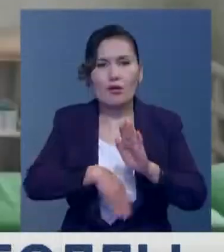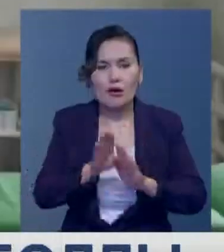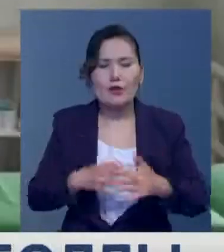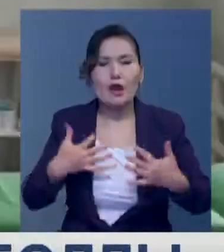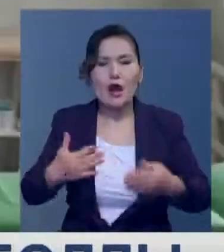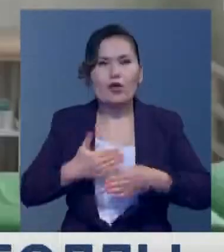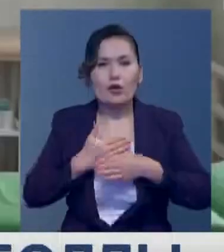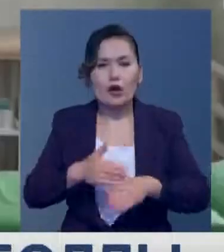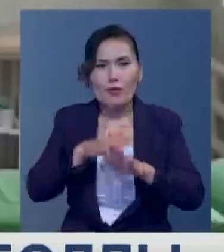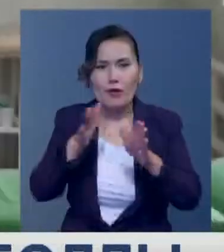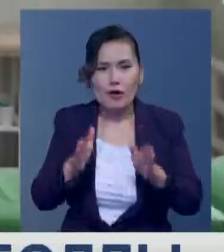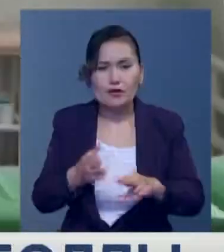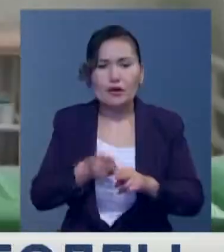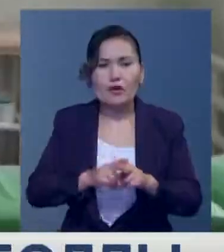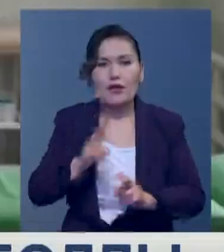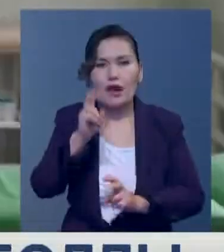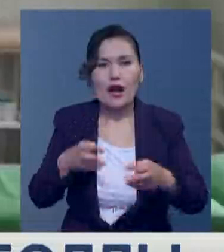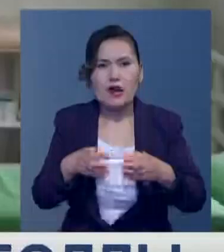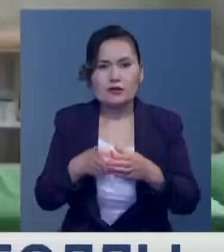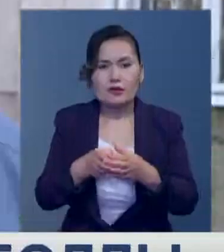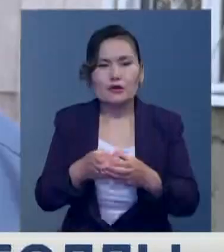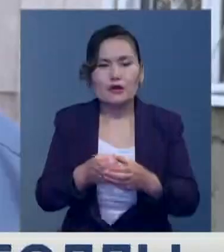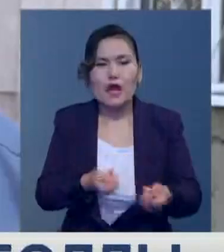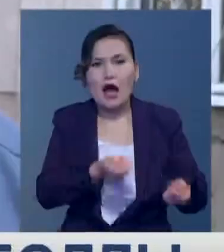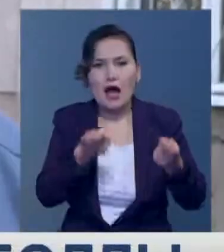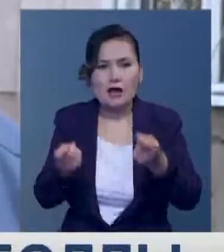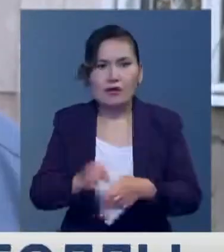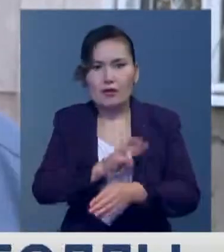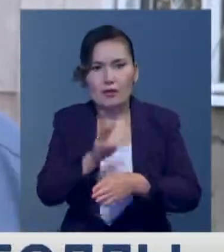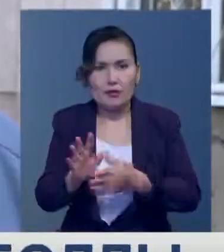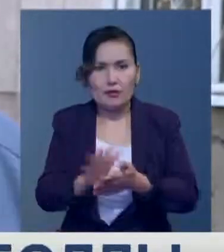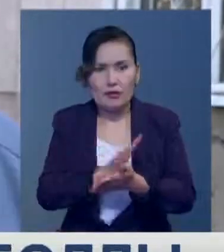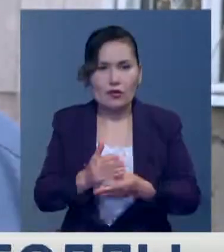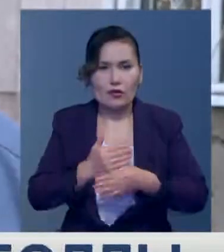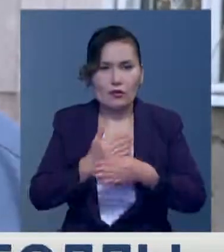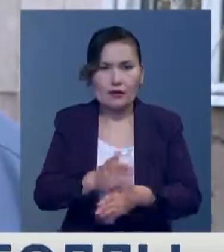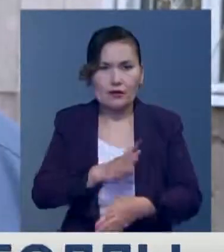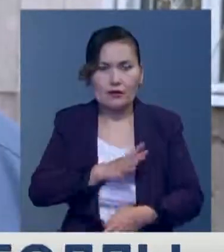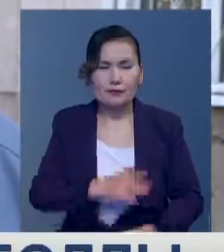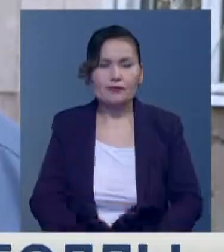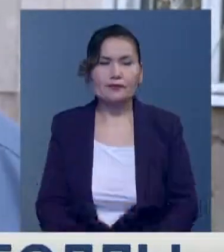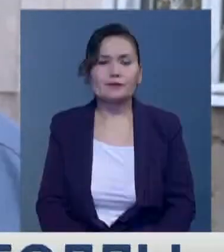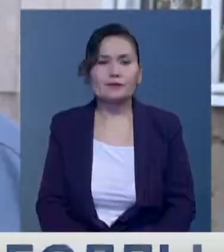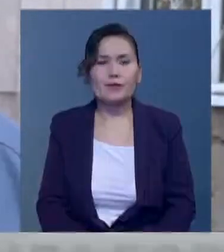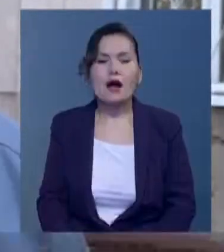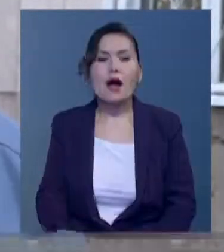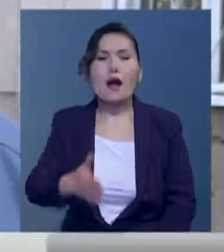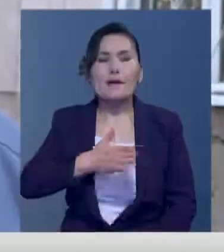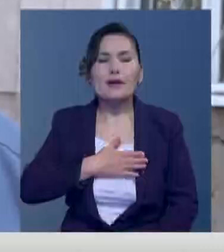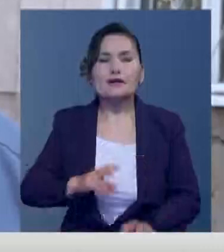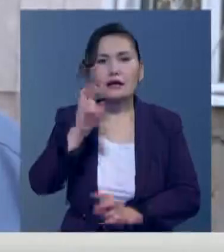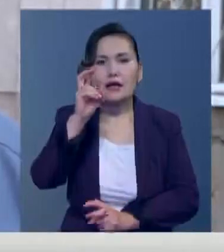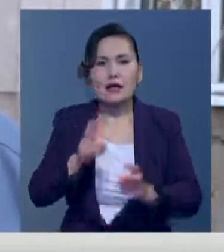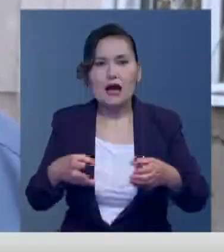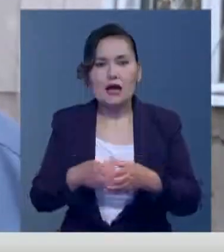жабдықтауға жергілікті кәсіпорындар атсалысты. Было принято решение по монтажу кислородной станции. Біздің кәсіпорын